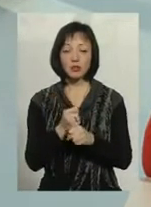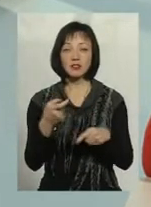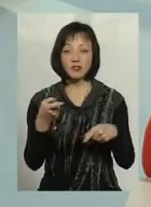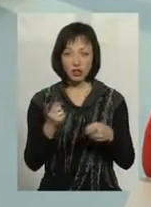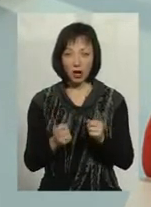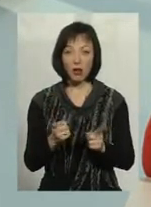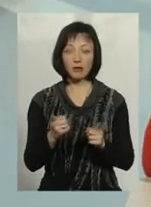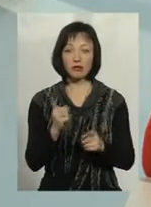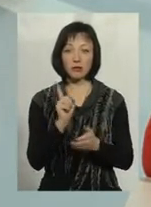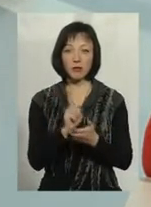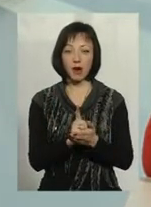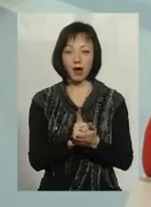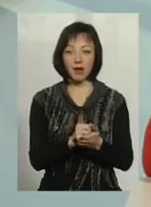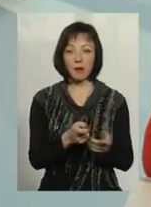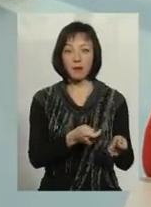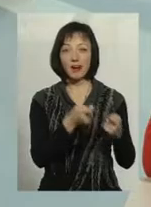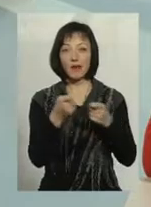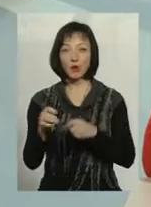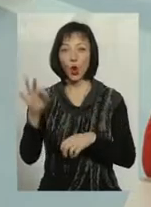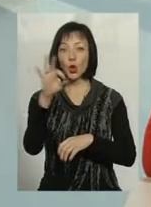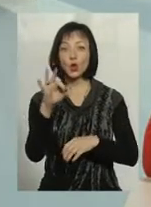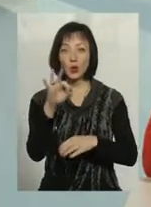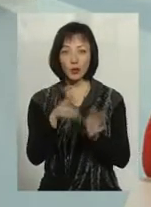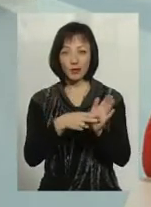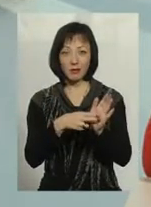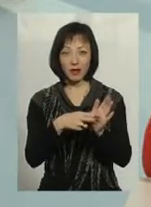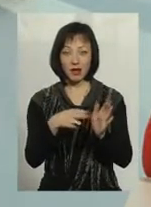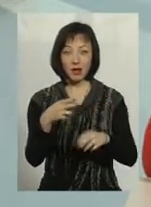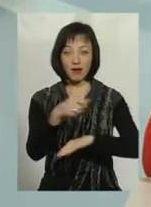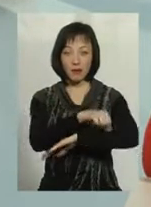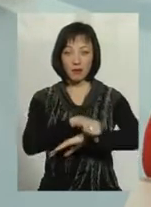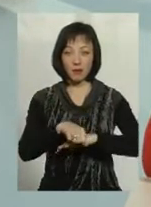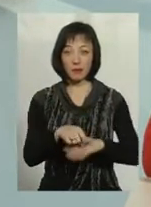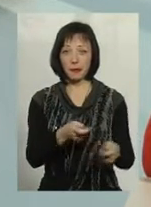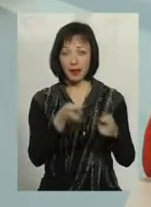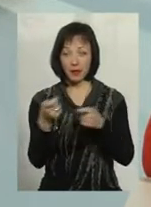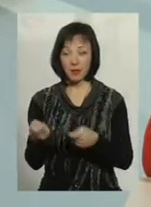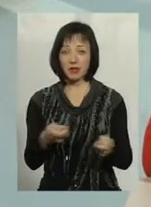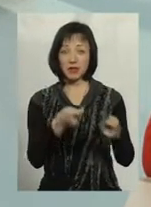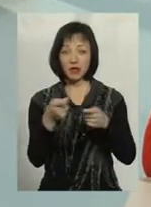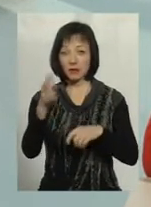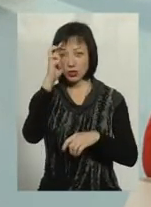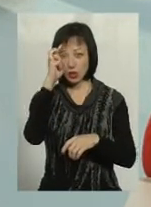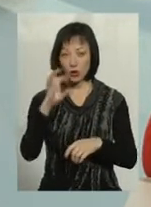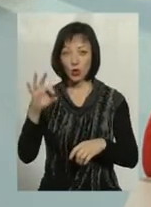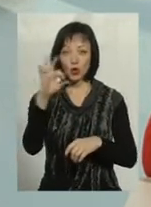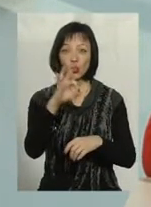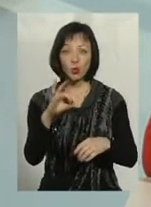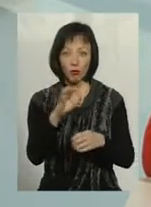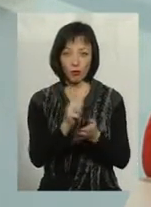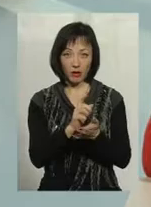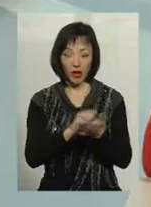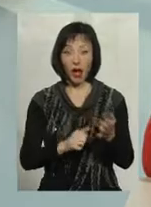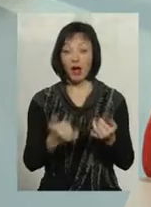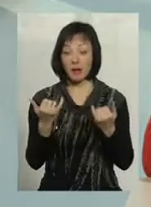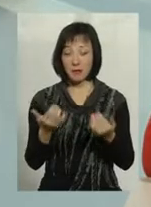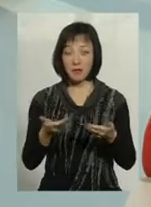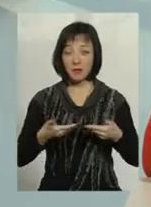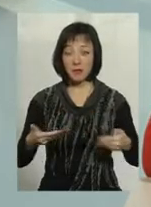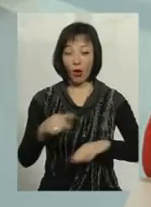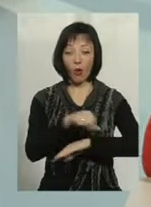міста Хмельницького, так і для Хмельницької області, і все. Я відповім трошечки інакше. Розумієте, нам потрібно